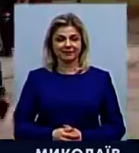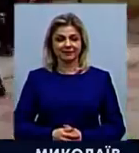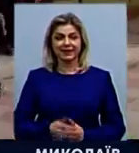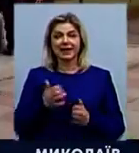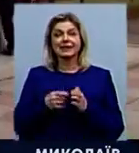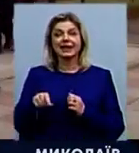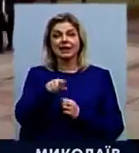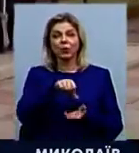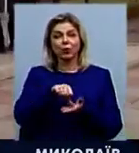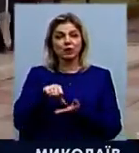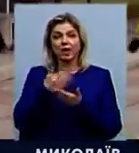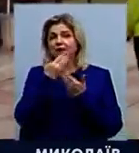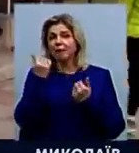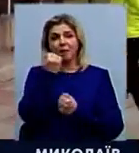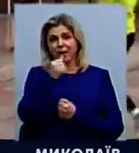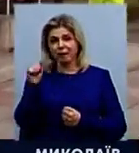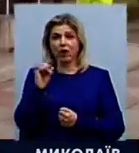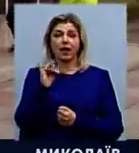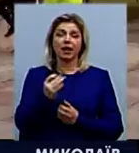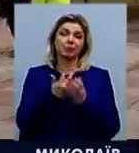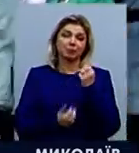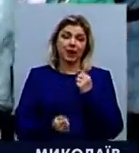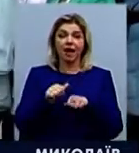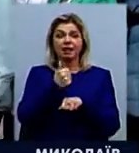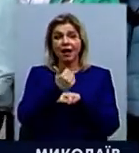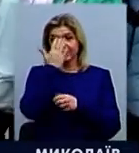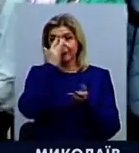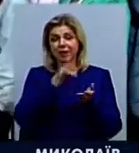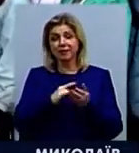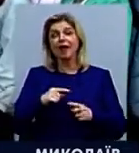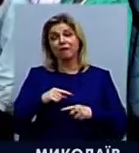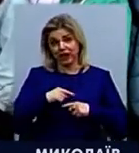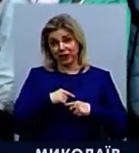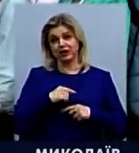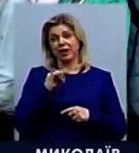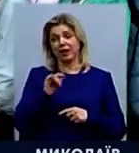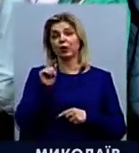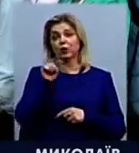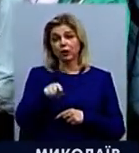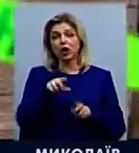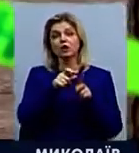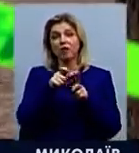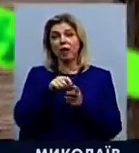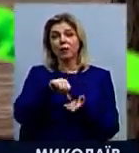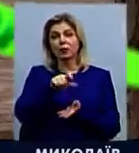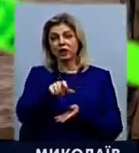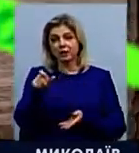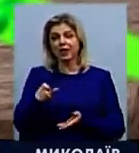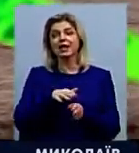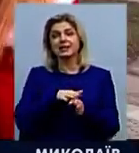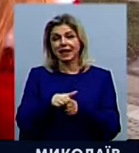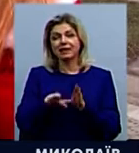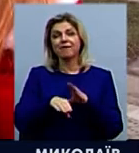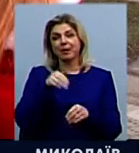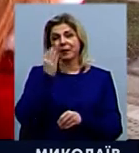Серед учасників немає переможців та переможених. Головна мета – фінішувати. Саме тоді, за словами учасників, здійсниться